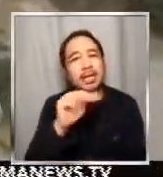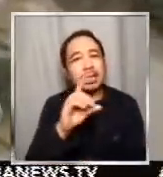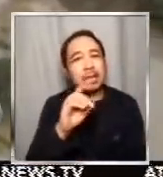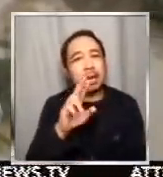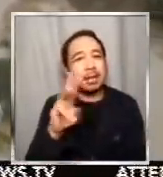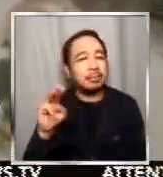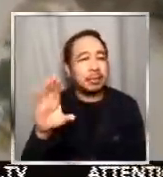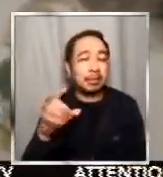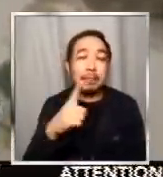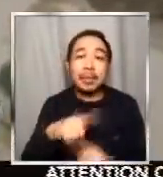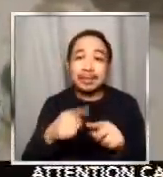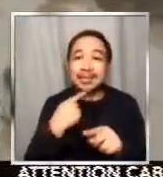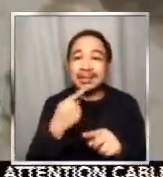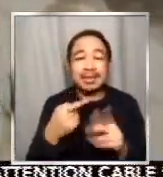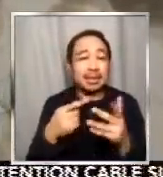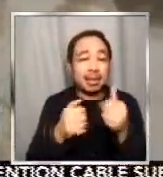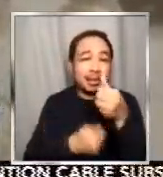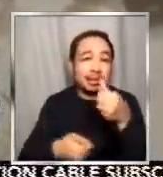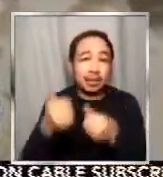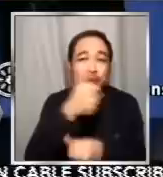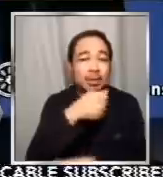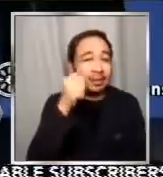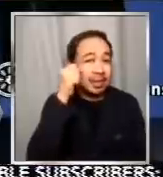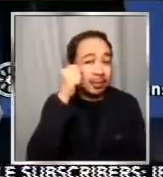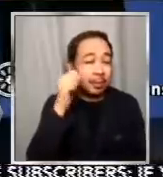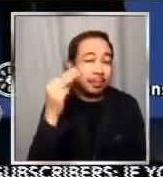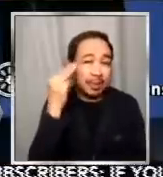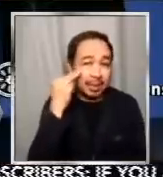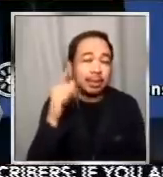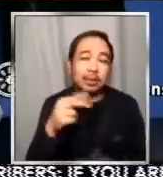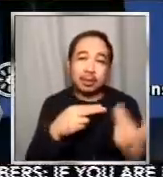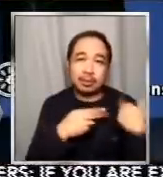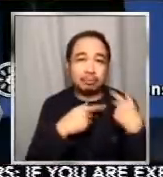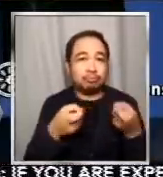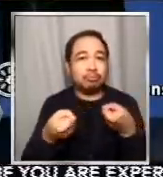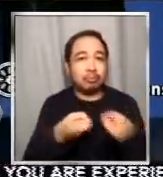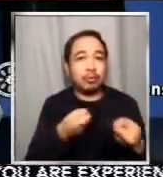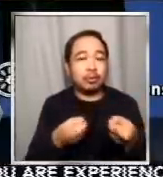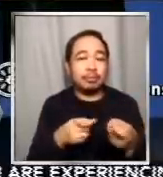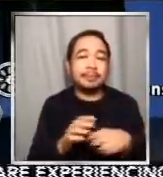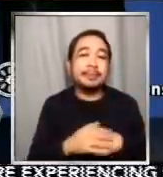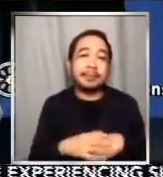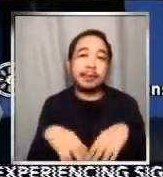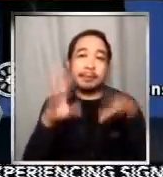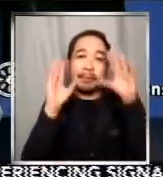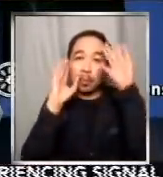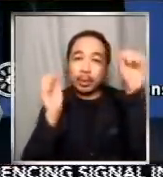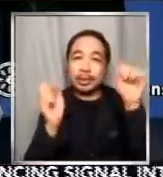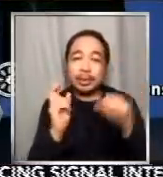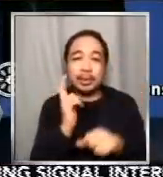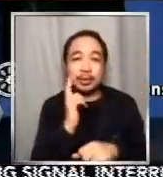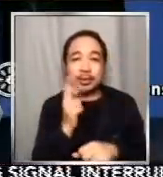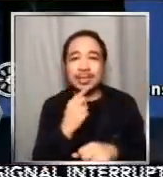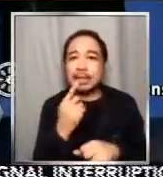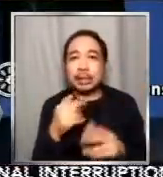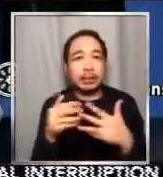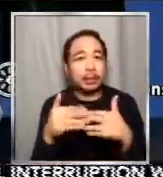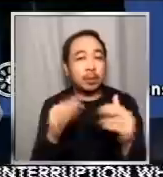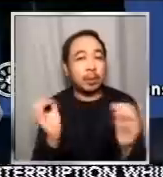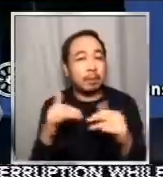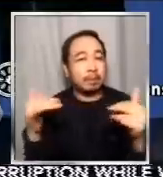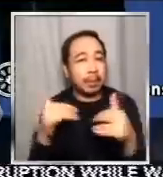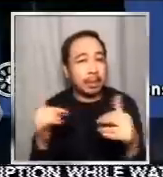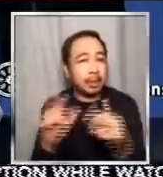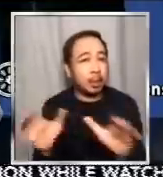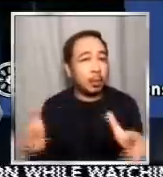Executive Secretary Salvador Medaldea na ang kukumpas. Ang sinasabi lang ni Presidente, miski walang pagpupulong ng council, pwede na